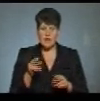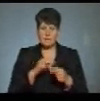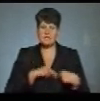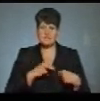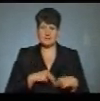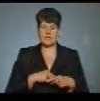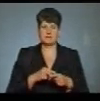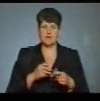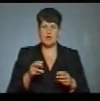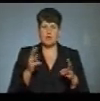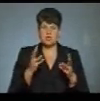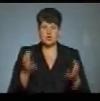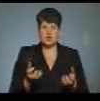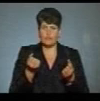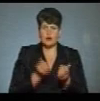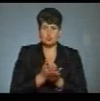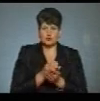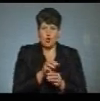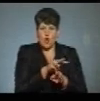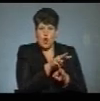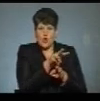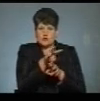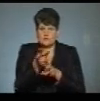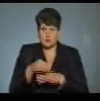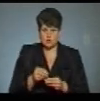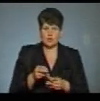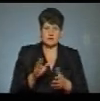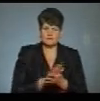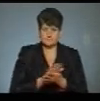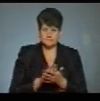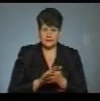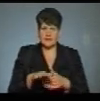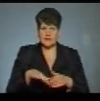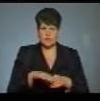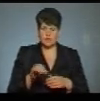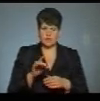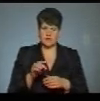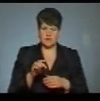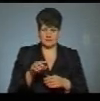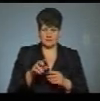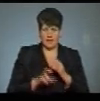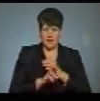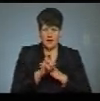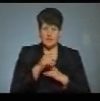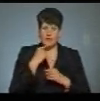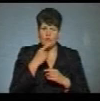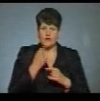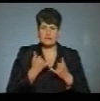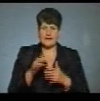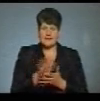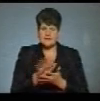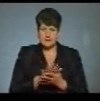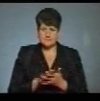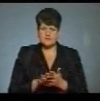пожежно-рятувальної служби розприскують дезрочин на території лаври. Речниця цієї служби Ірина Крупа розповіла, для дезінфекції